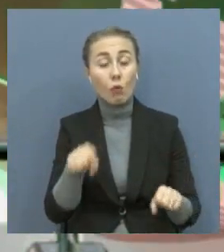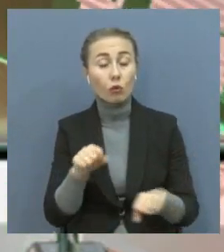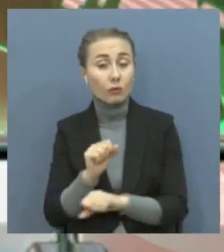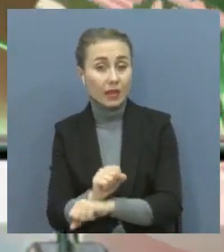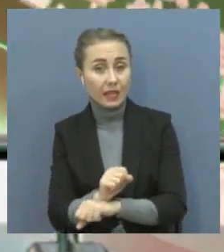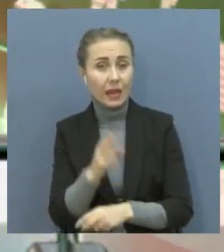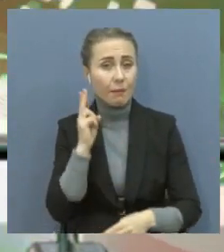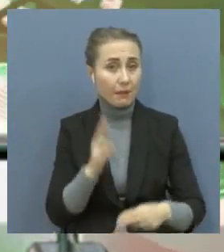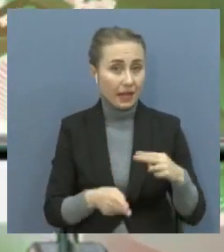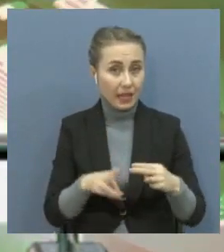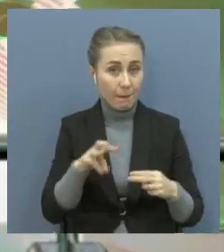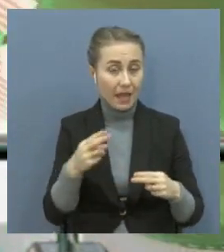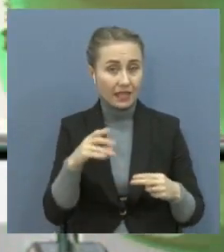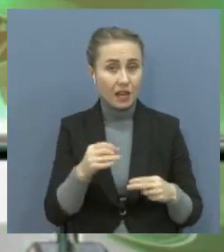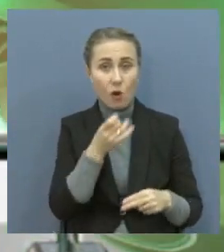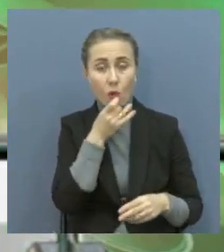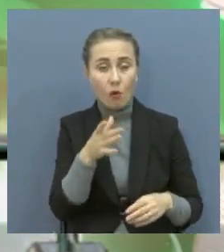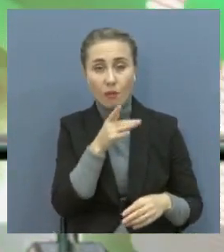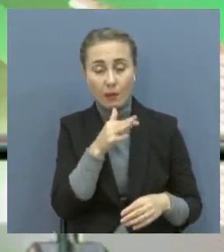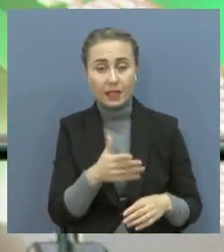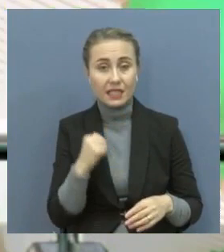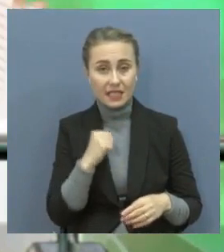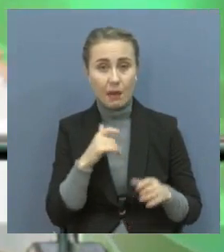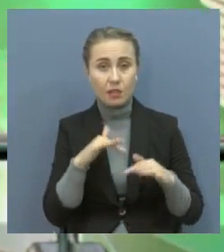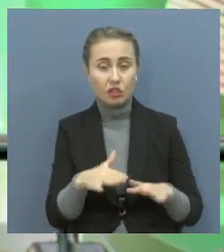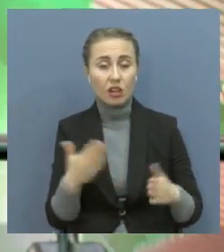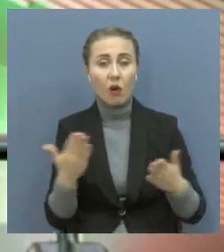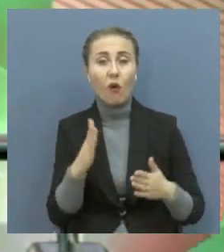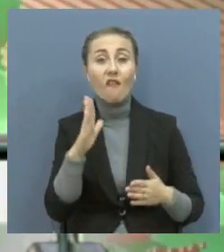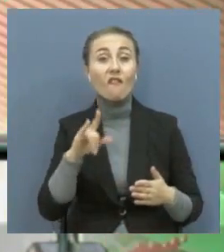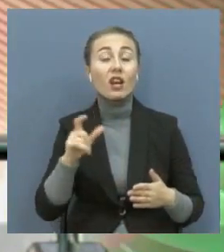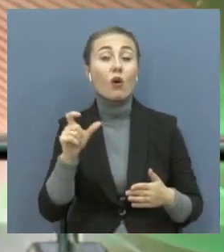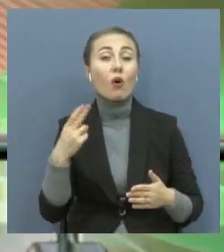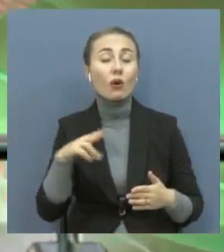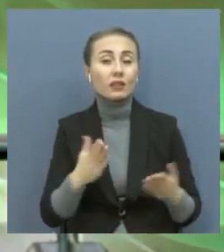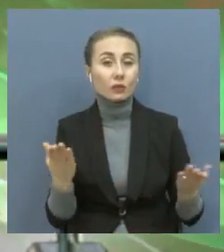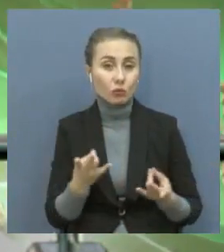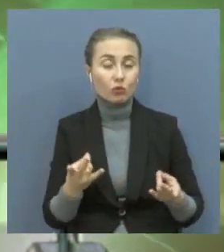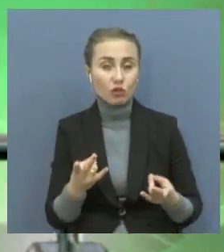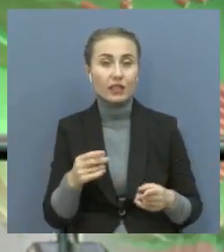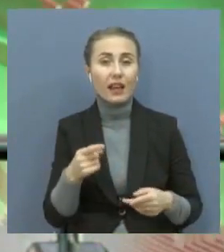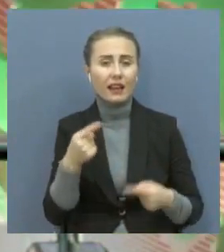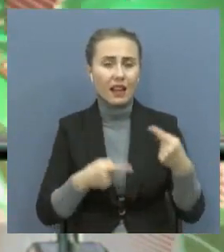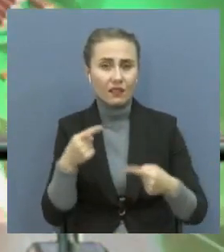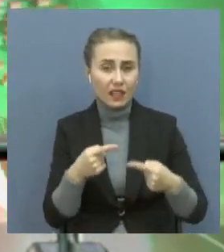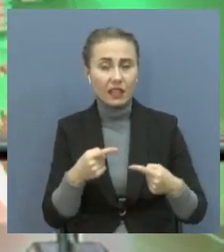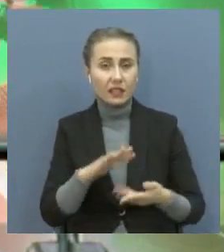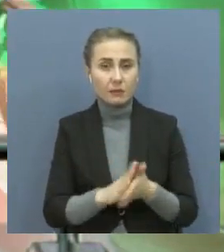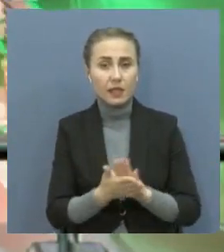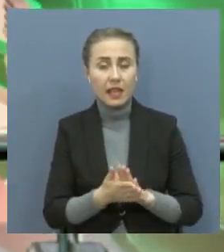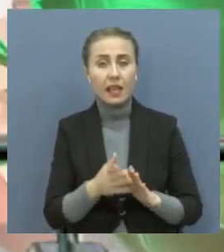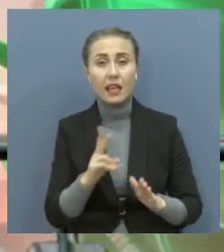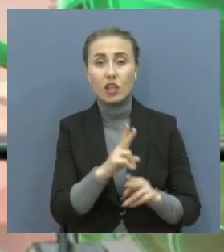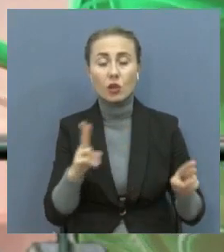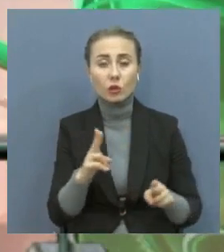либо прекратить медиацию в любой момент. Сами решают, какой выход нужен из конфликтной ситуации выбрать. И никто извне не